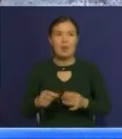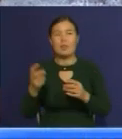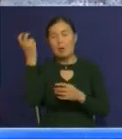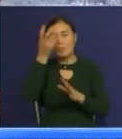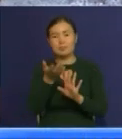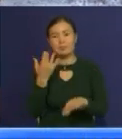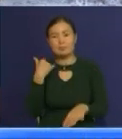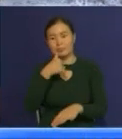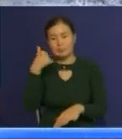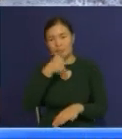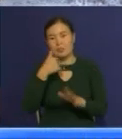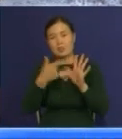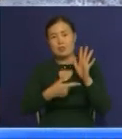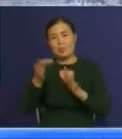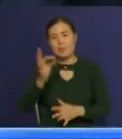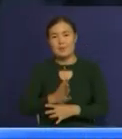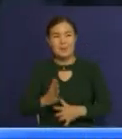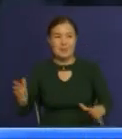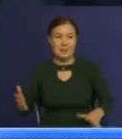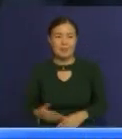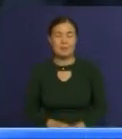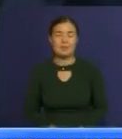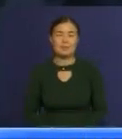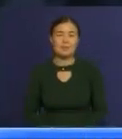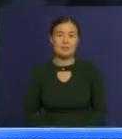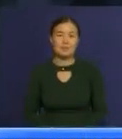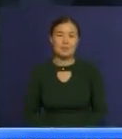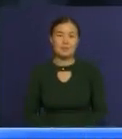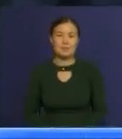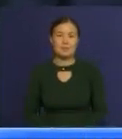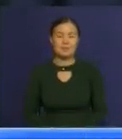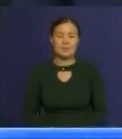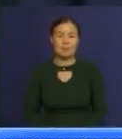өткен жылмен салыстырғанда 7% өскен. Айман Нұрмағанбет, Саламат Қайыпов, Каспи Ақпарат.